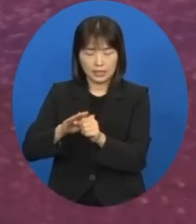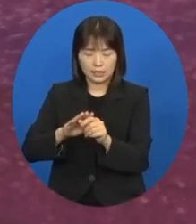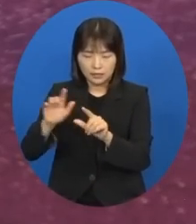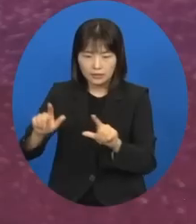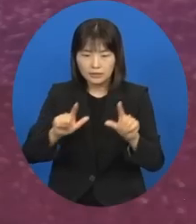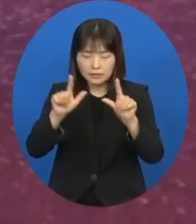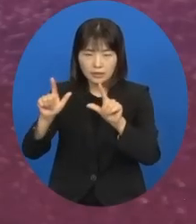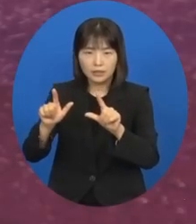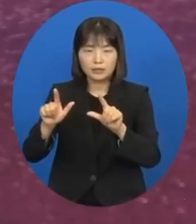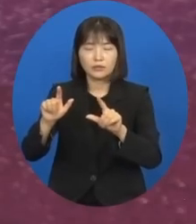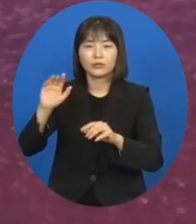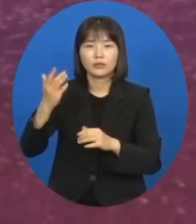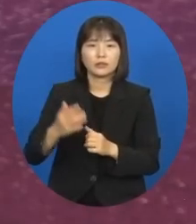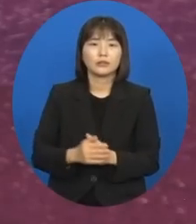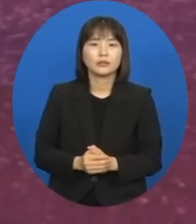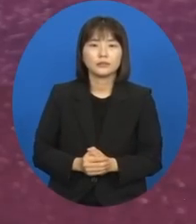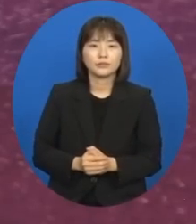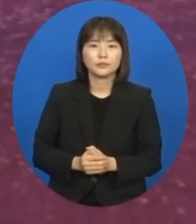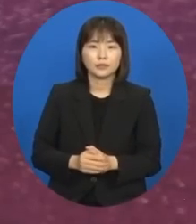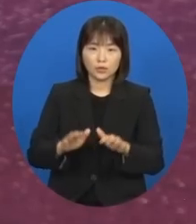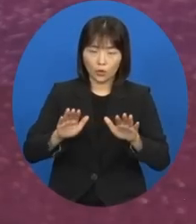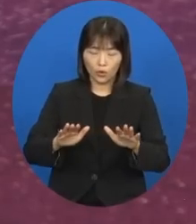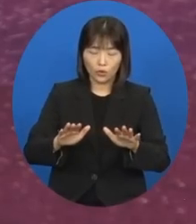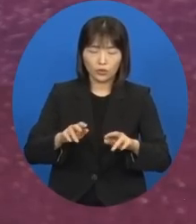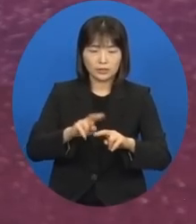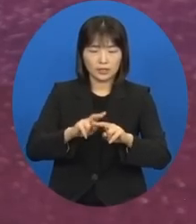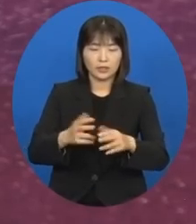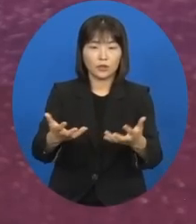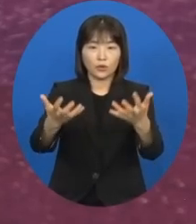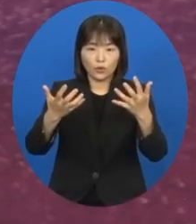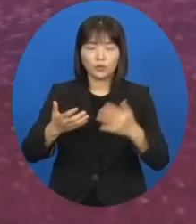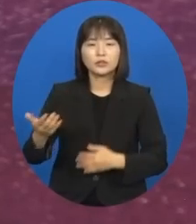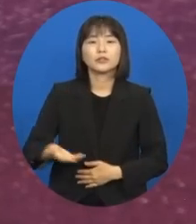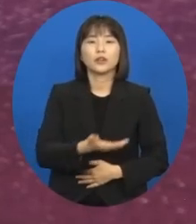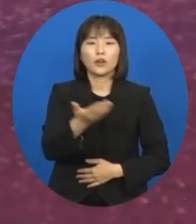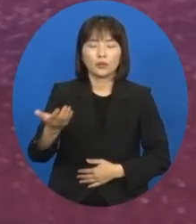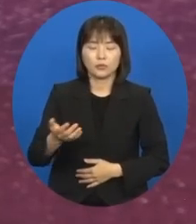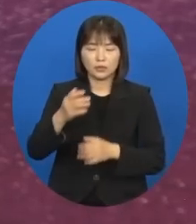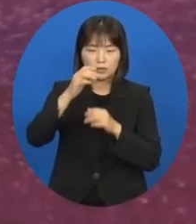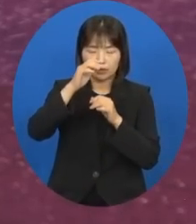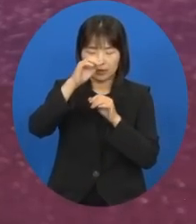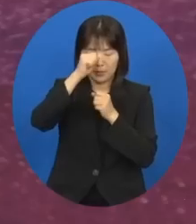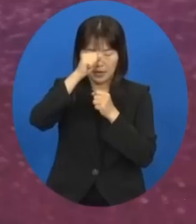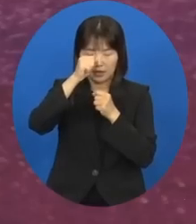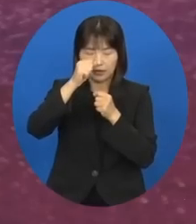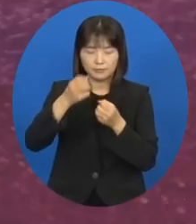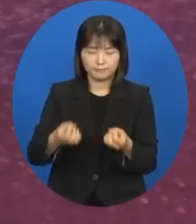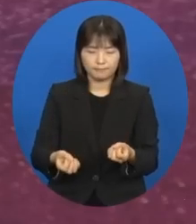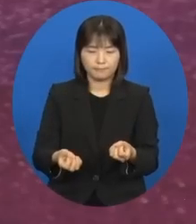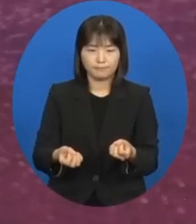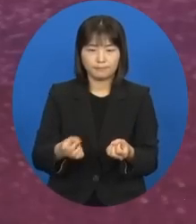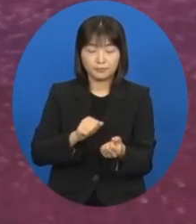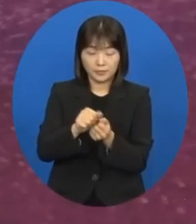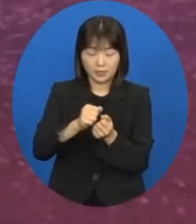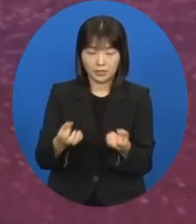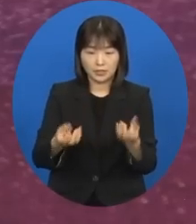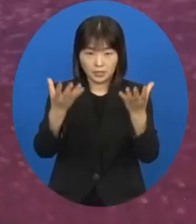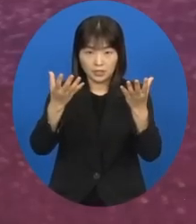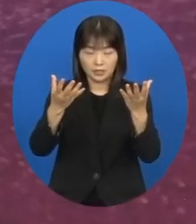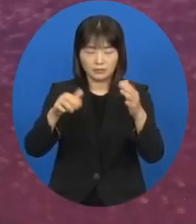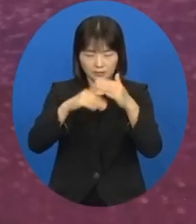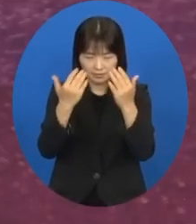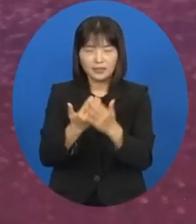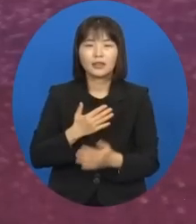삶을 살게 된 것입니다 오늘이 자리에 오신 여러분은 세족식에 대해서 모르는 분은 없으실 것입니다